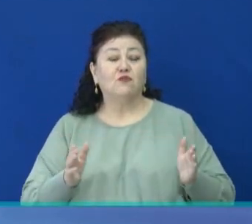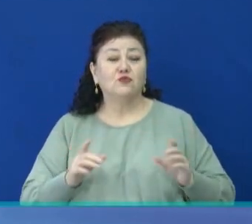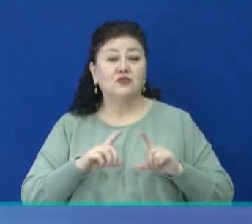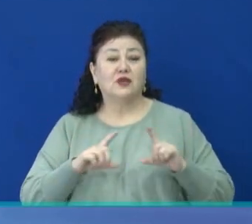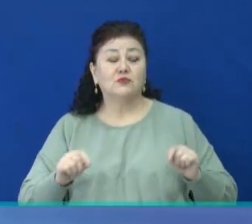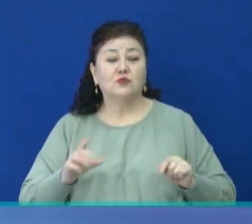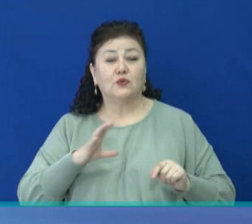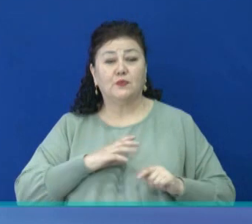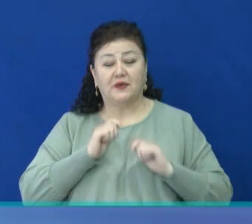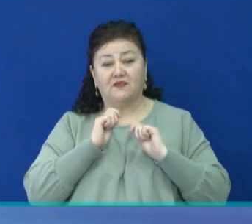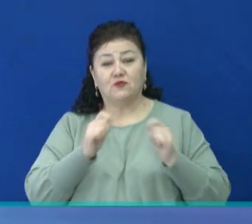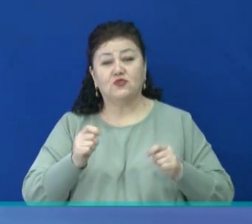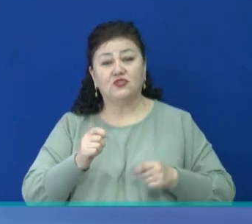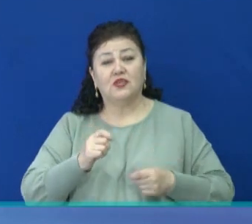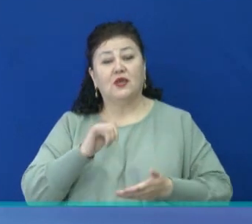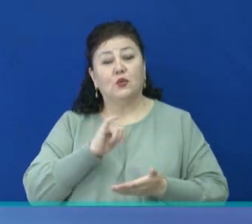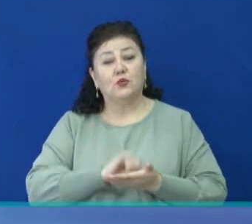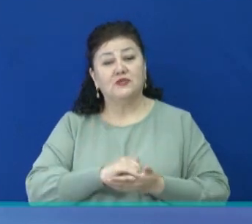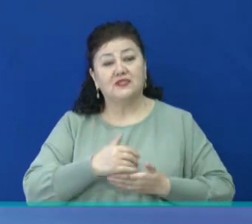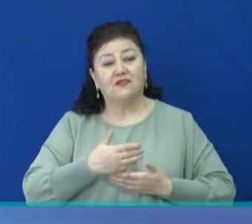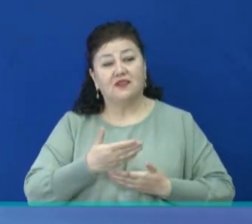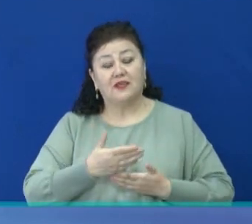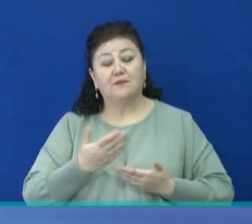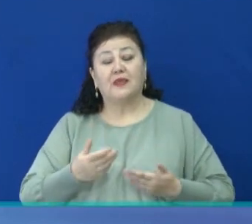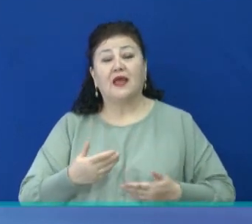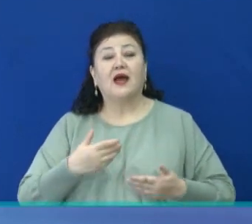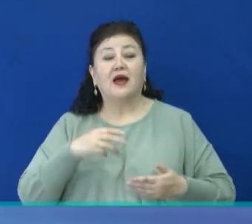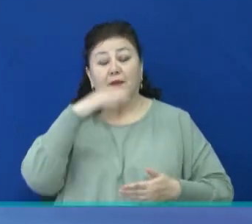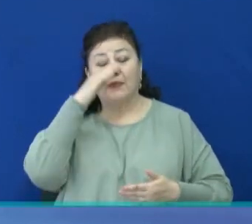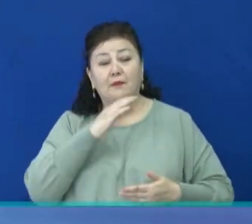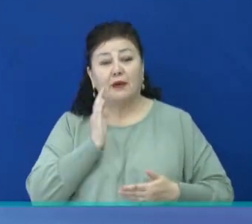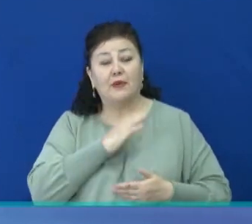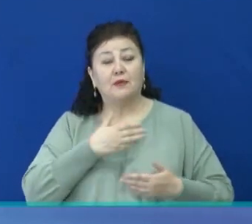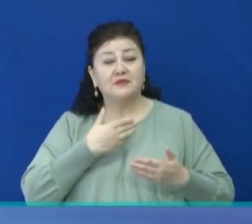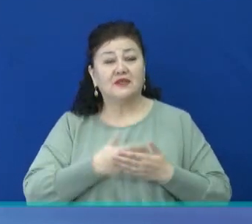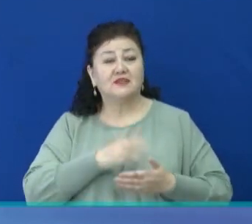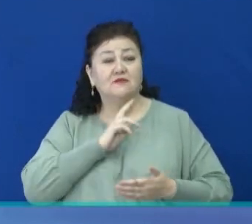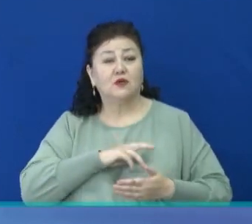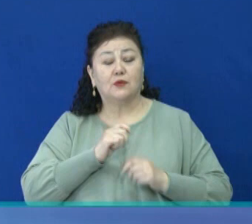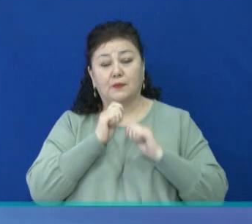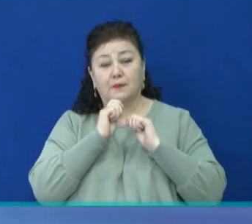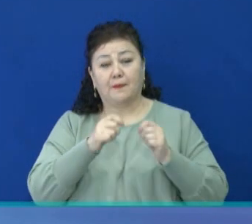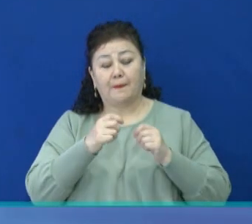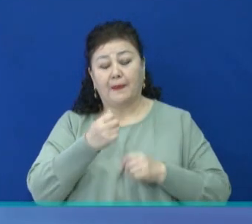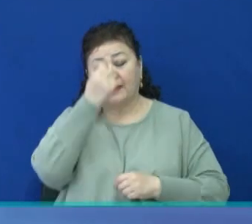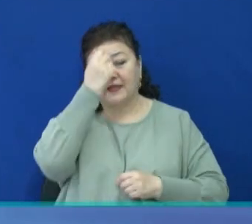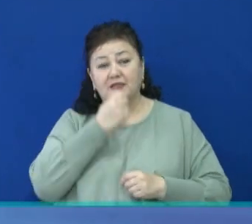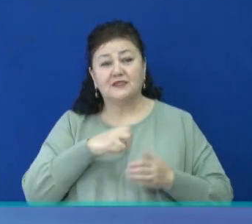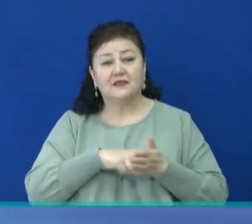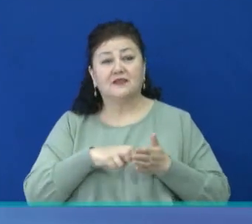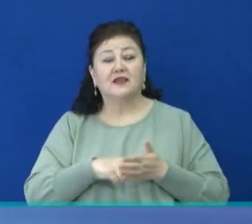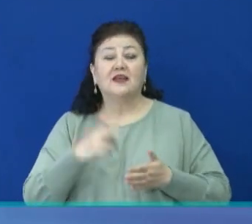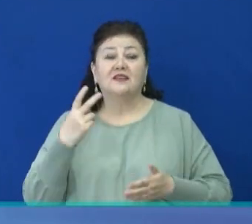были вручены удостоверения, родителям же, проявившим активность, благодарственные письма. За 29 лет школа воспитала около